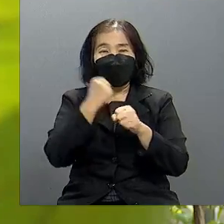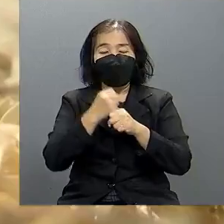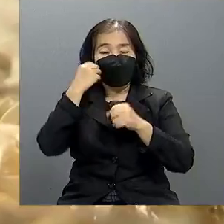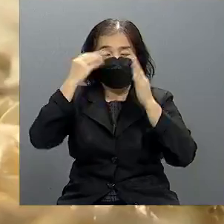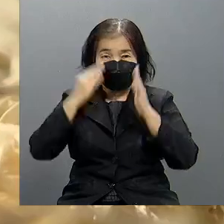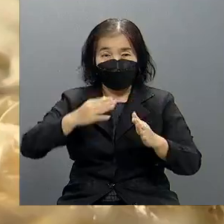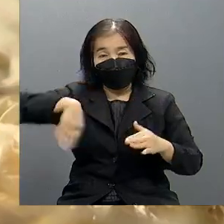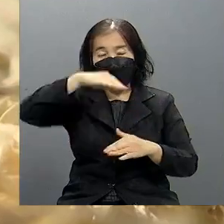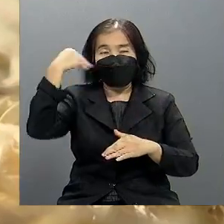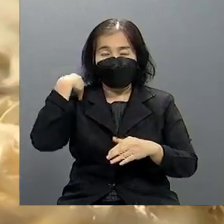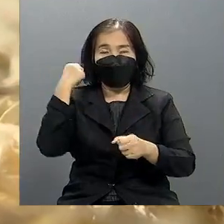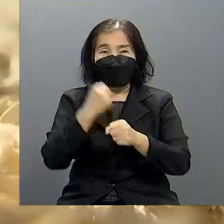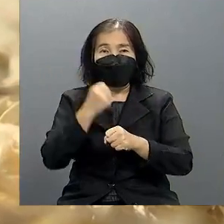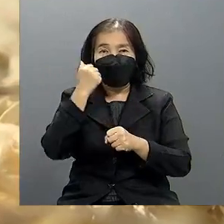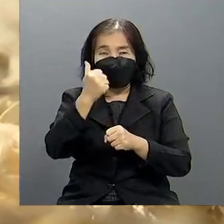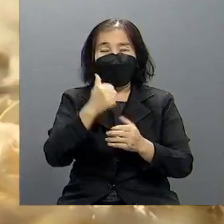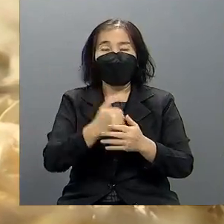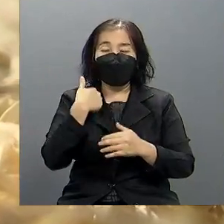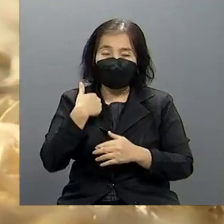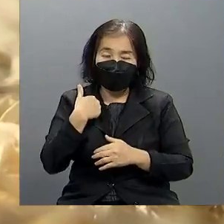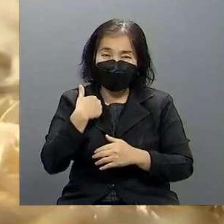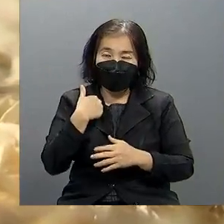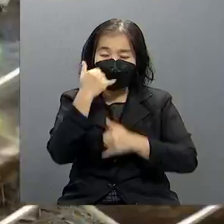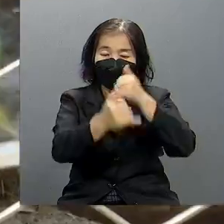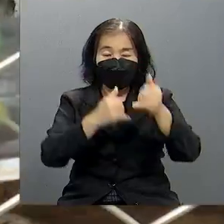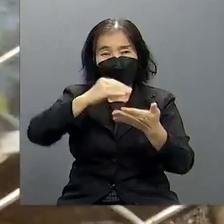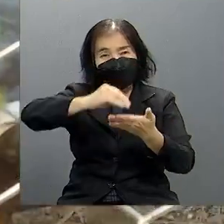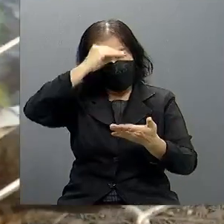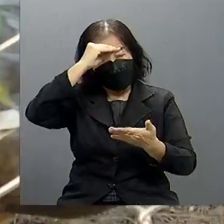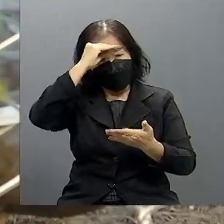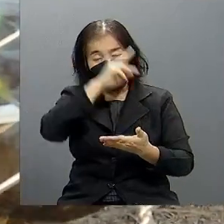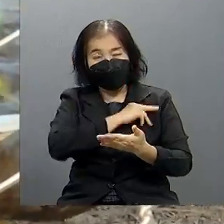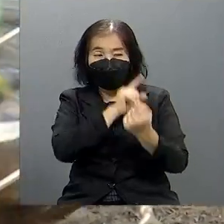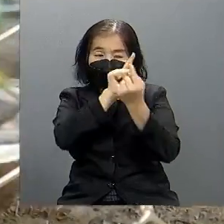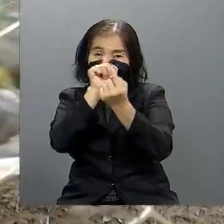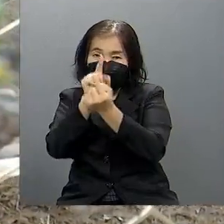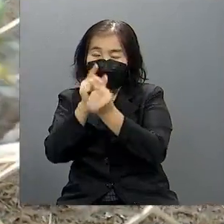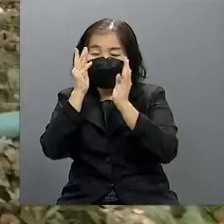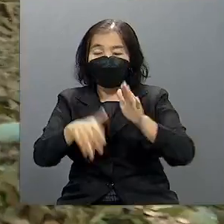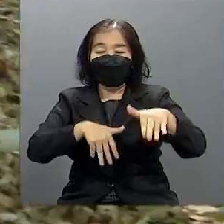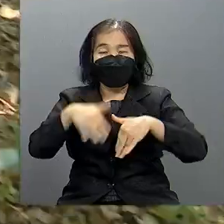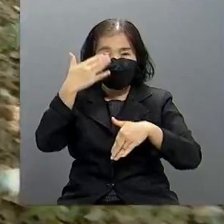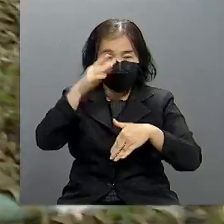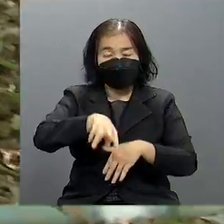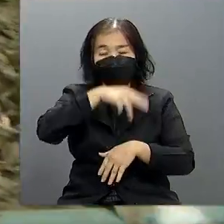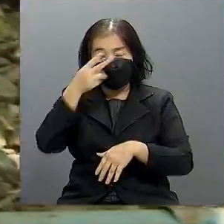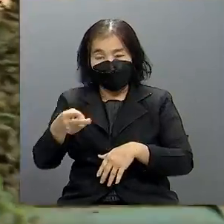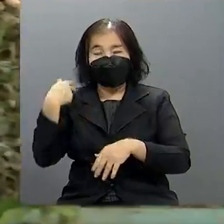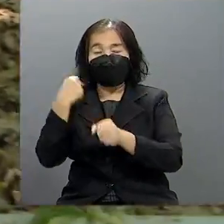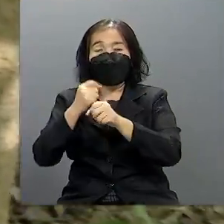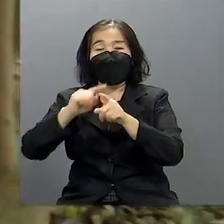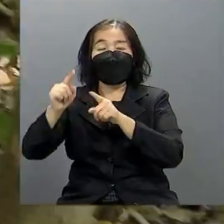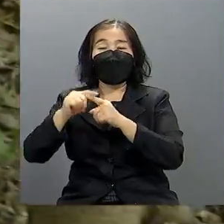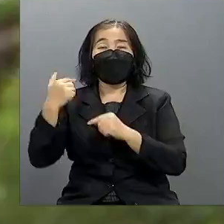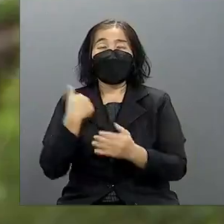ที่สามารถที่จะมาแลกเปลี่ยนเรียนรู้นัดเจอหรือพบปะพูดคุยกันได้อะไรอย่างเงี้ยค่ะเหมือนกับให้เราเนี่ยคล้ายๆเป็นสถานที่